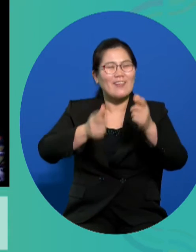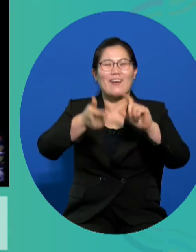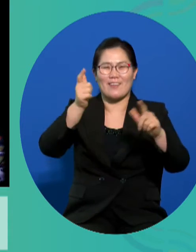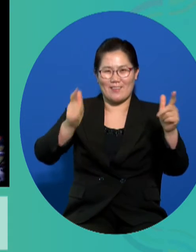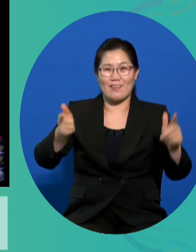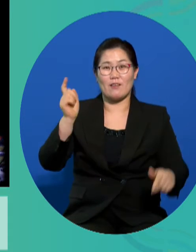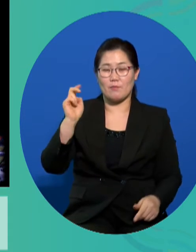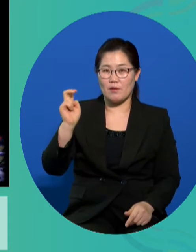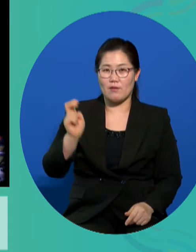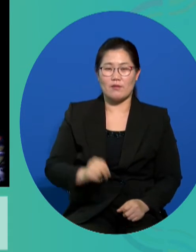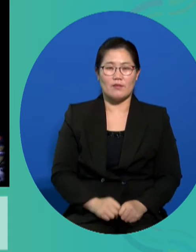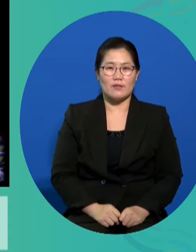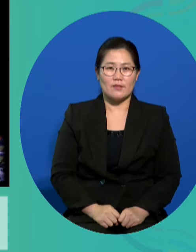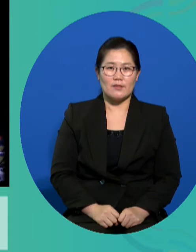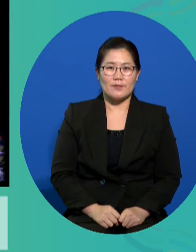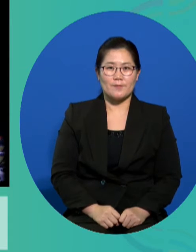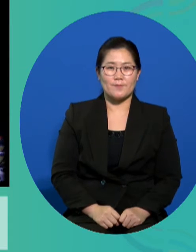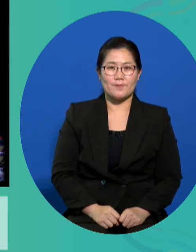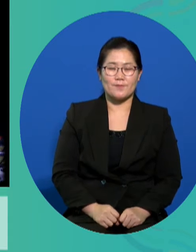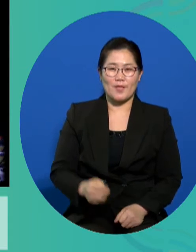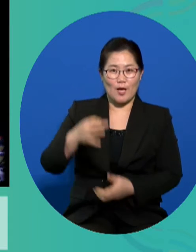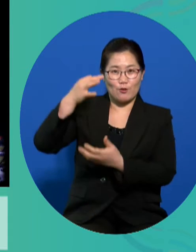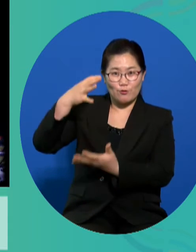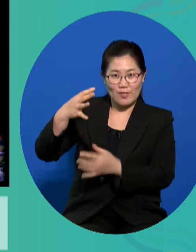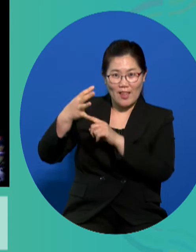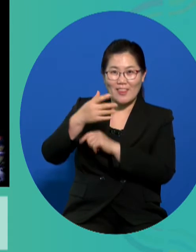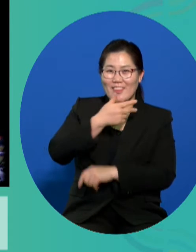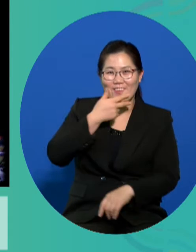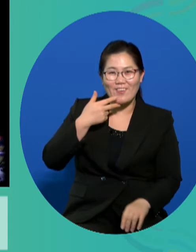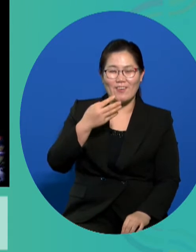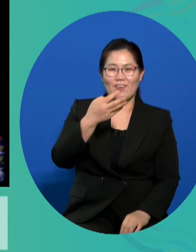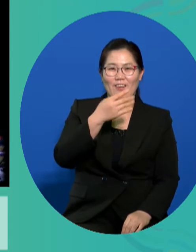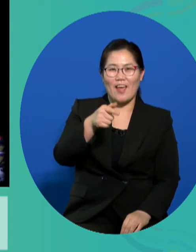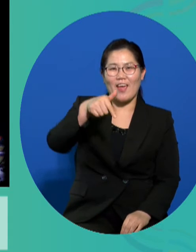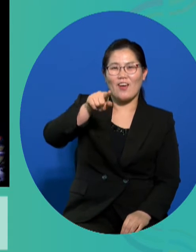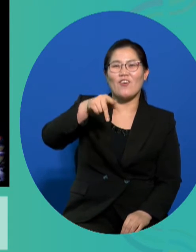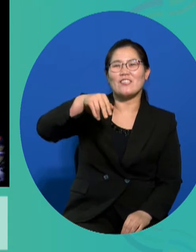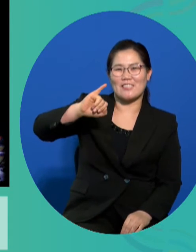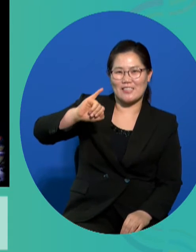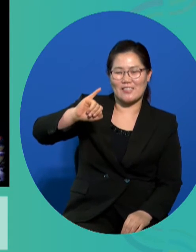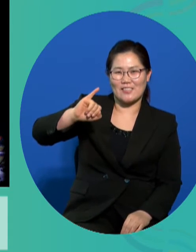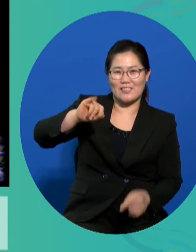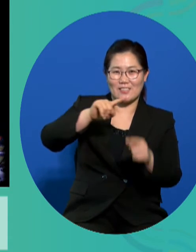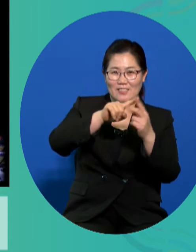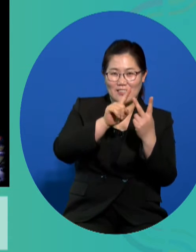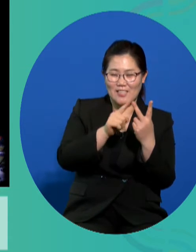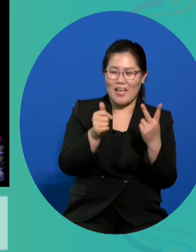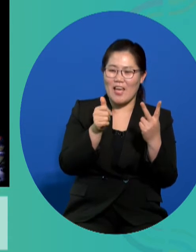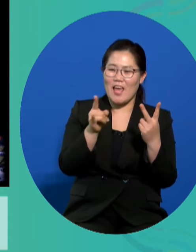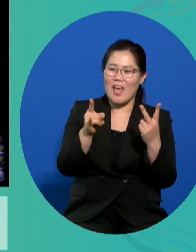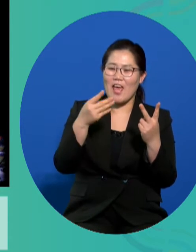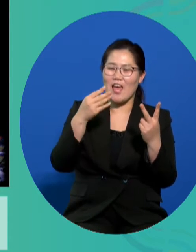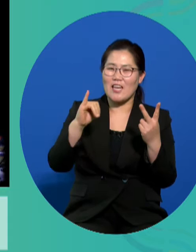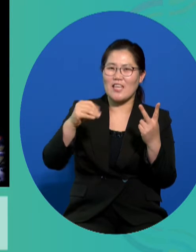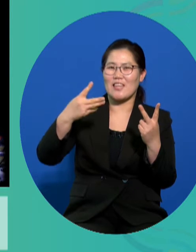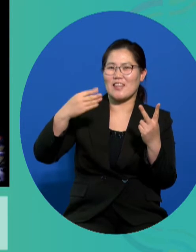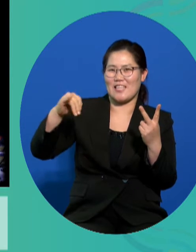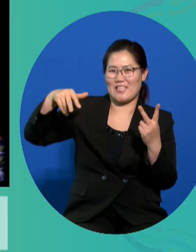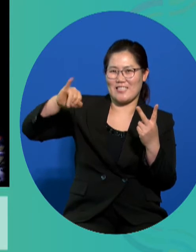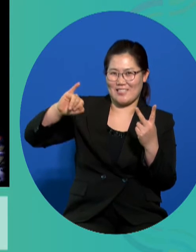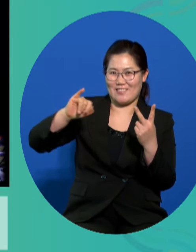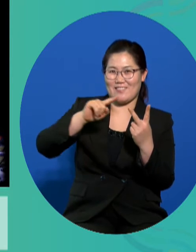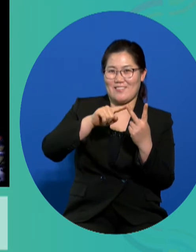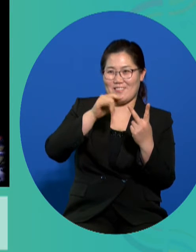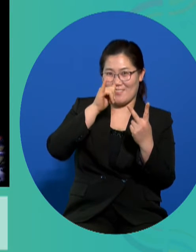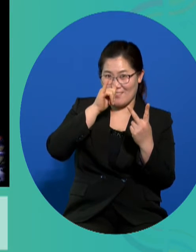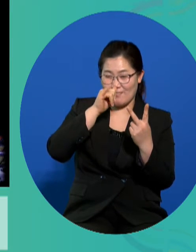보통 이야기하는 것들은 레거시를 이야기하는 거고, 헤리테이지는 이제 전통이나 아니면 관습들,